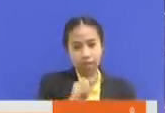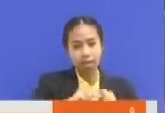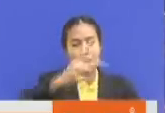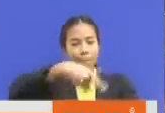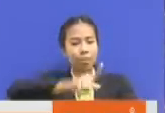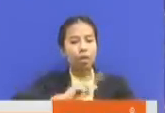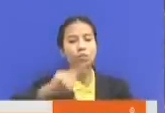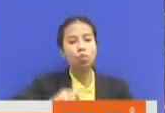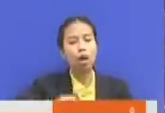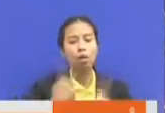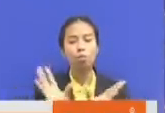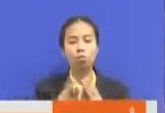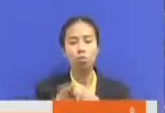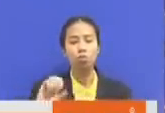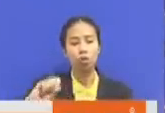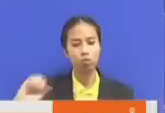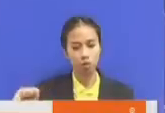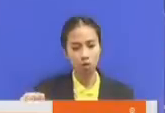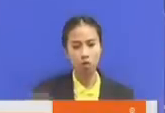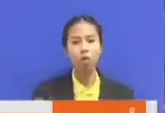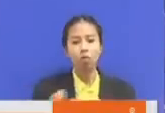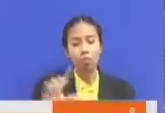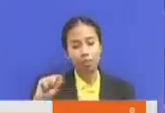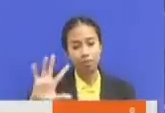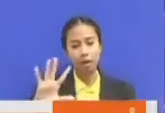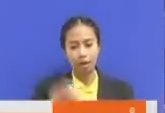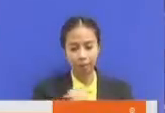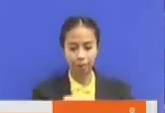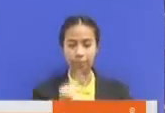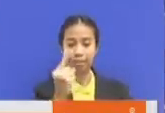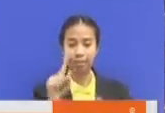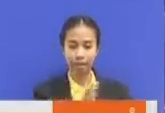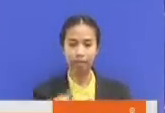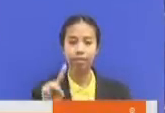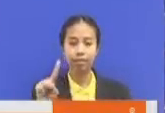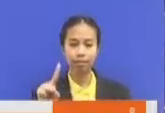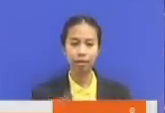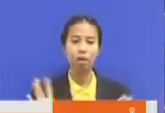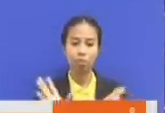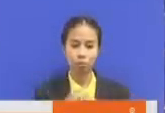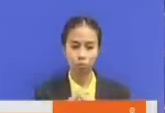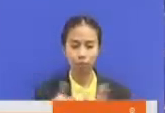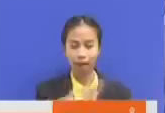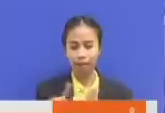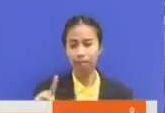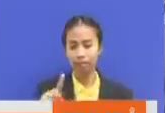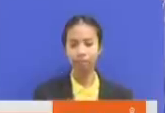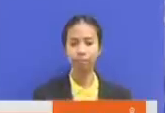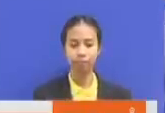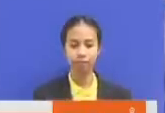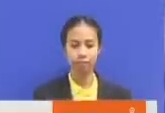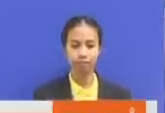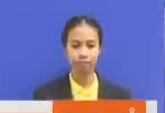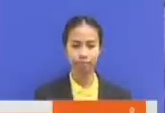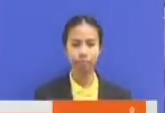พูดมาอีกอันนึงนะคะที่จะคาดว่าน่าจะเป็นเหตุนะคะก็เลื่อนของการจัดไมโครโฟนค่ะที่มีการวางไว้ 4 10ตัวนะคะ